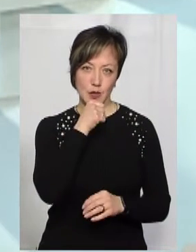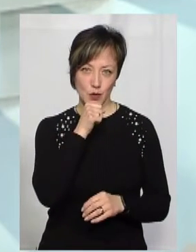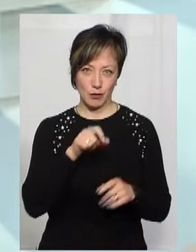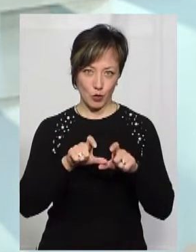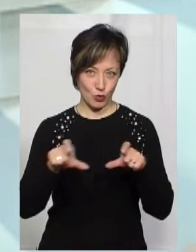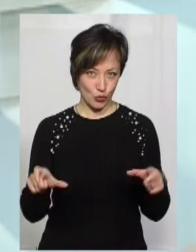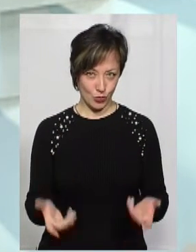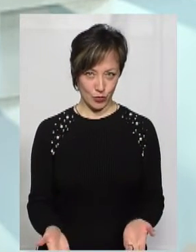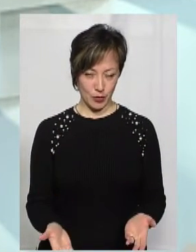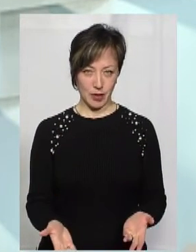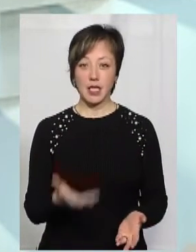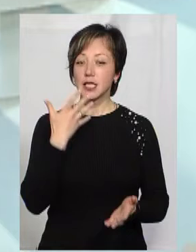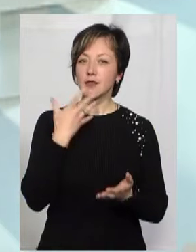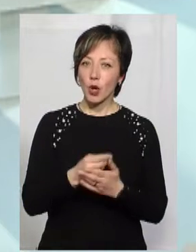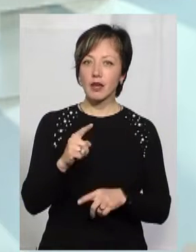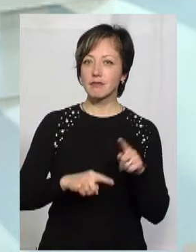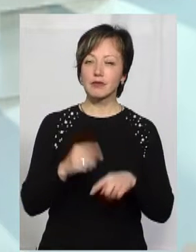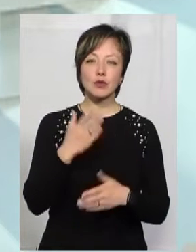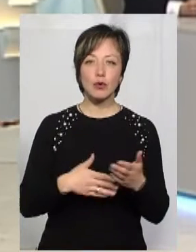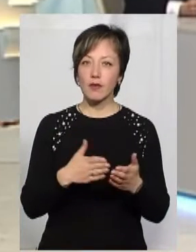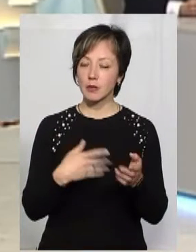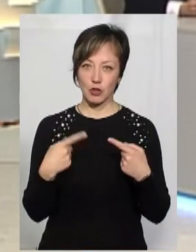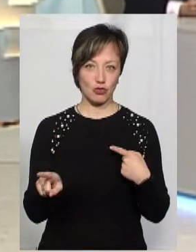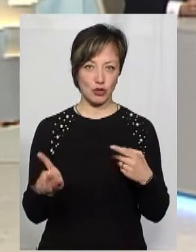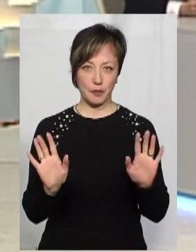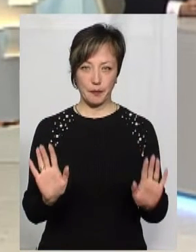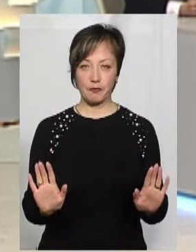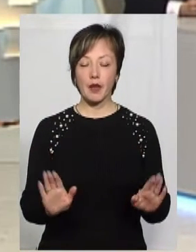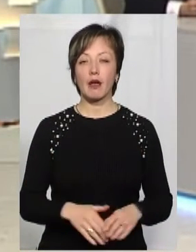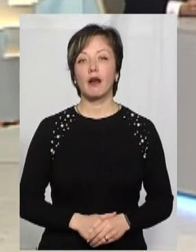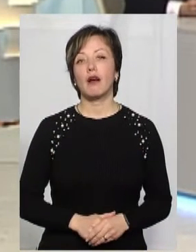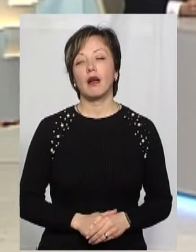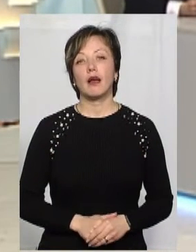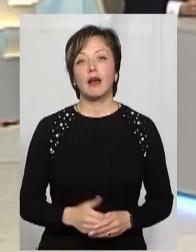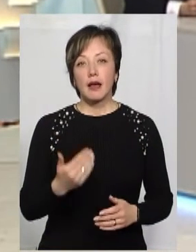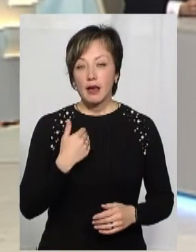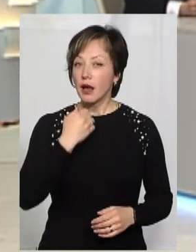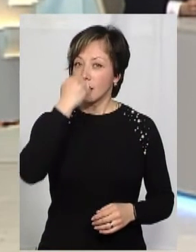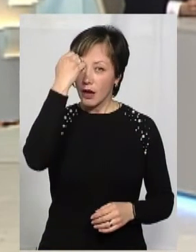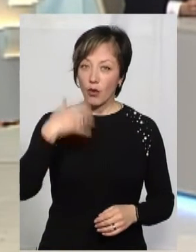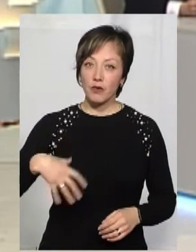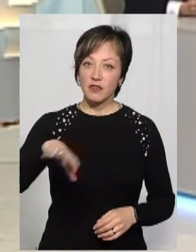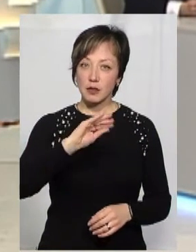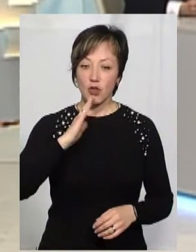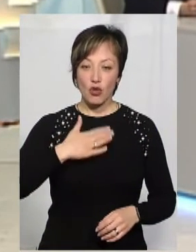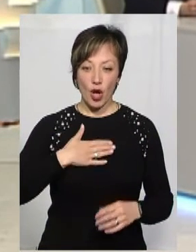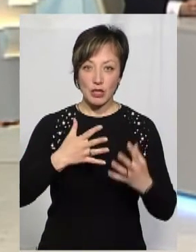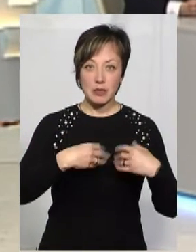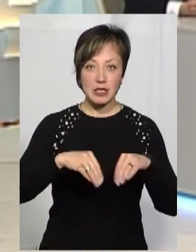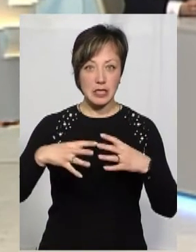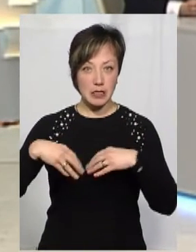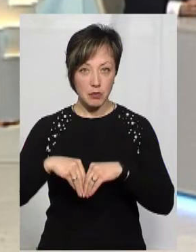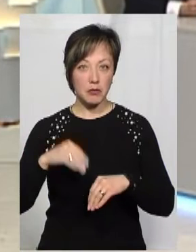школи. Коли це своє біологічне, це зовсім інше. Ну і таким чином я дякую всім нашим усиновителям, які